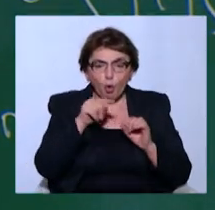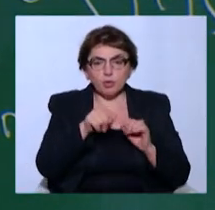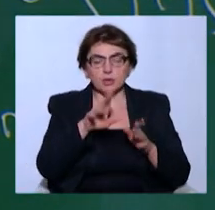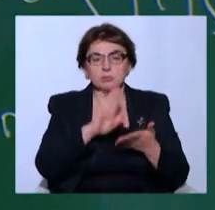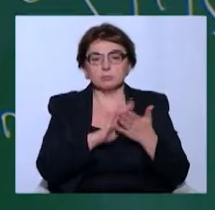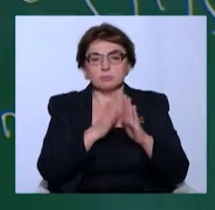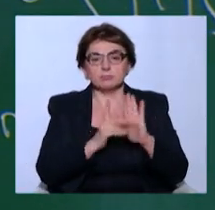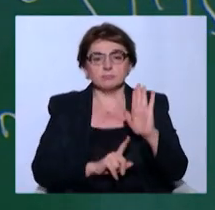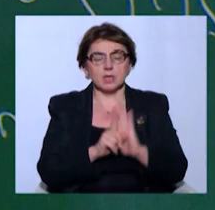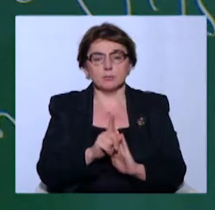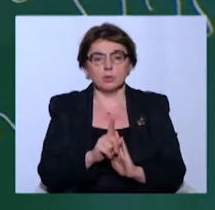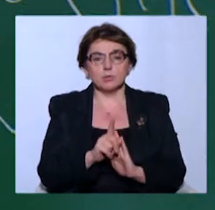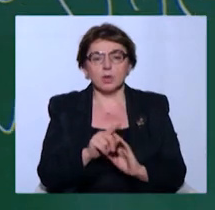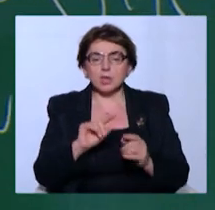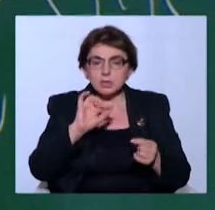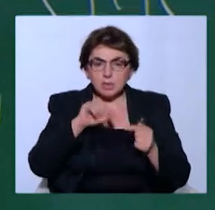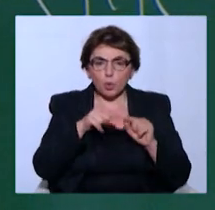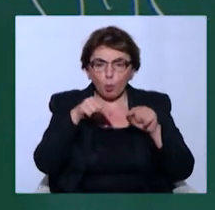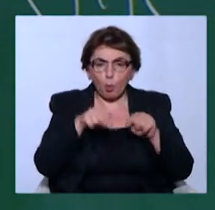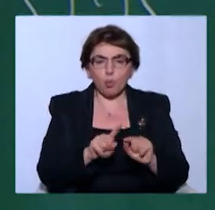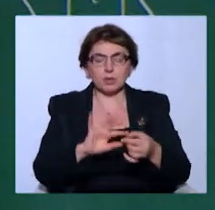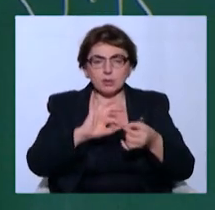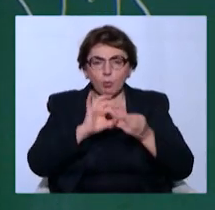პირობაში წარმოიქმნება, კონკრეტულ